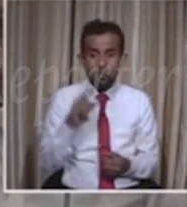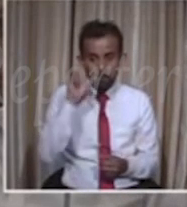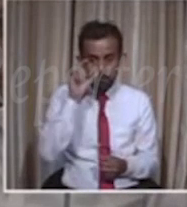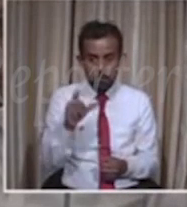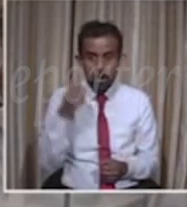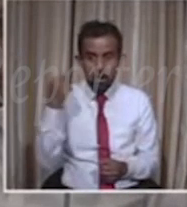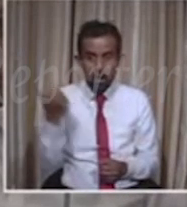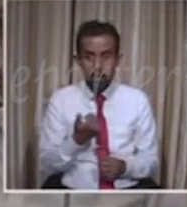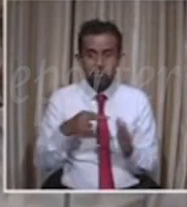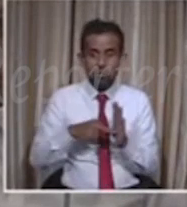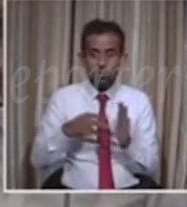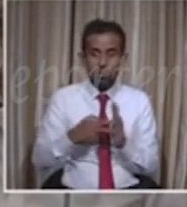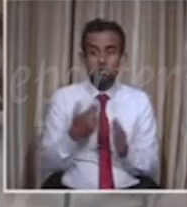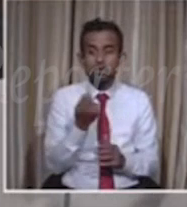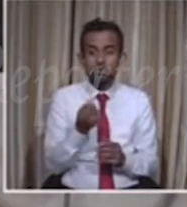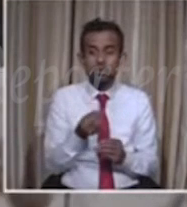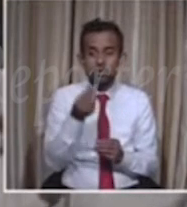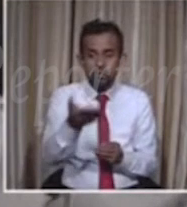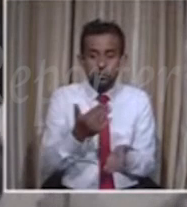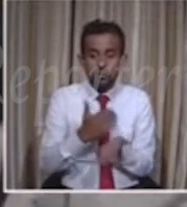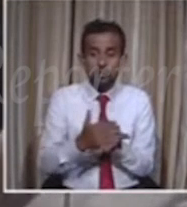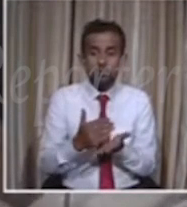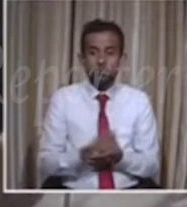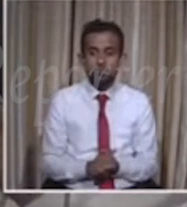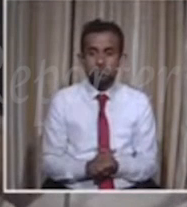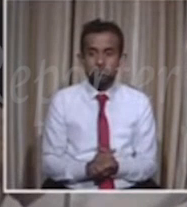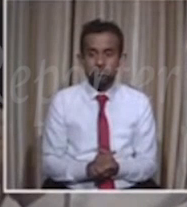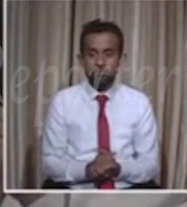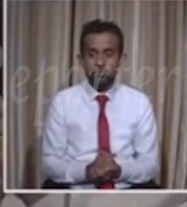අලුත් අයවැයක් ගෙනල්ලා මුදල් දෙන්න සහනවලට.